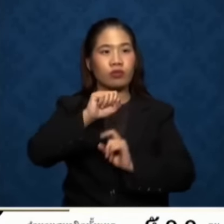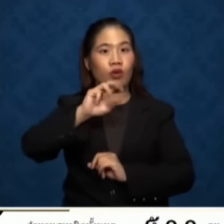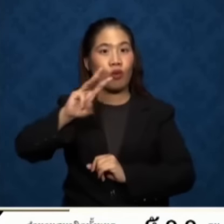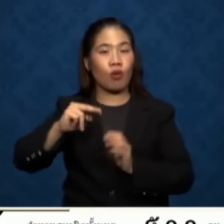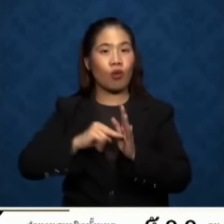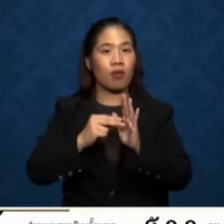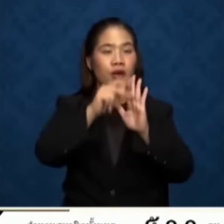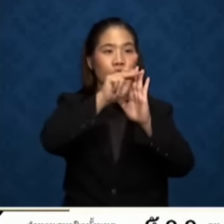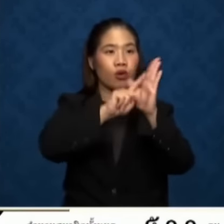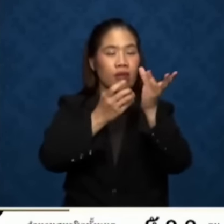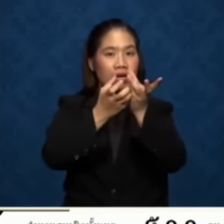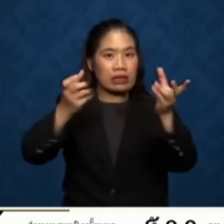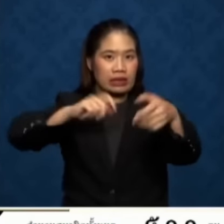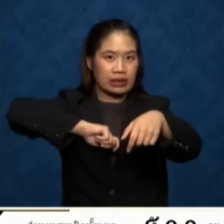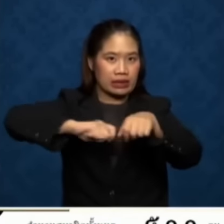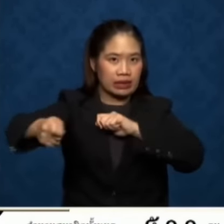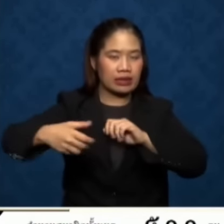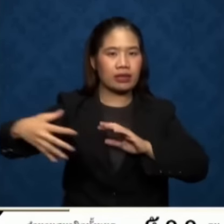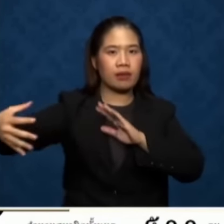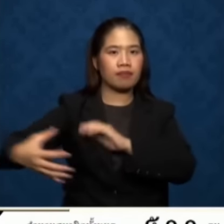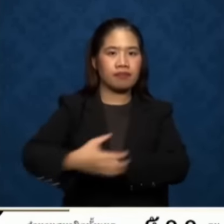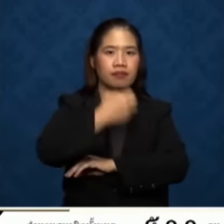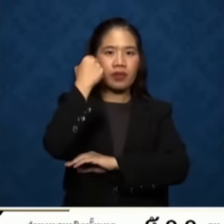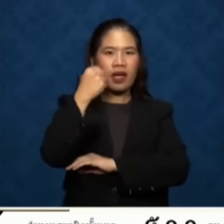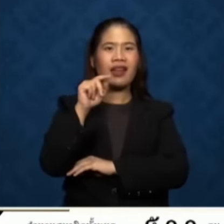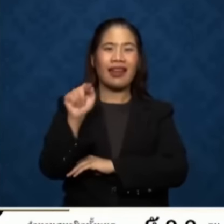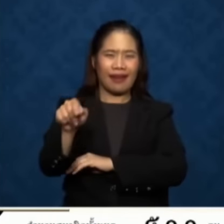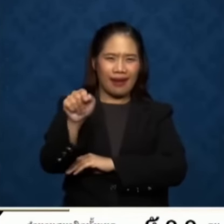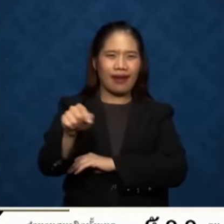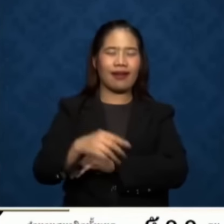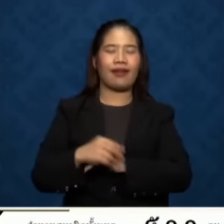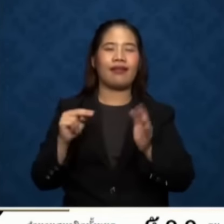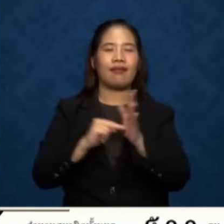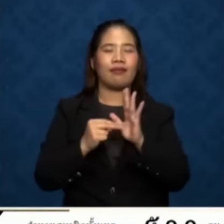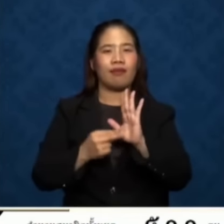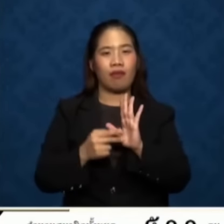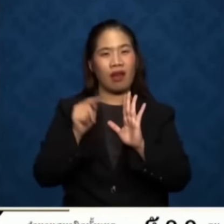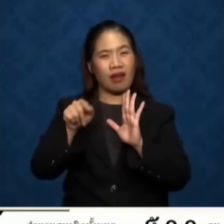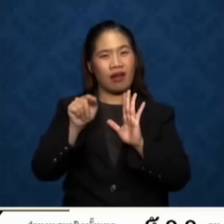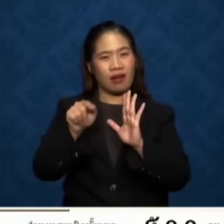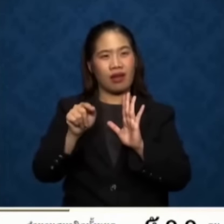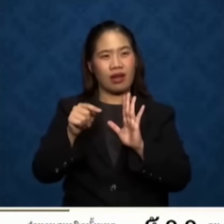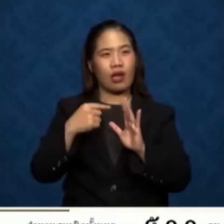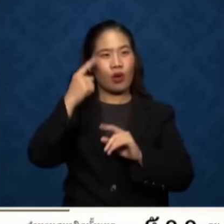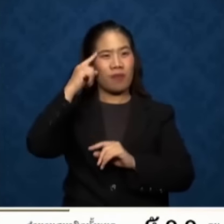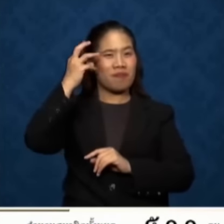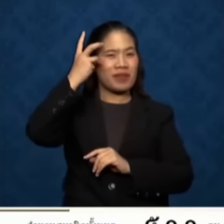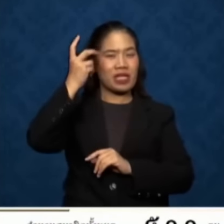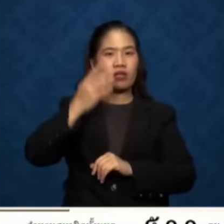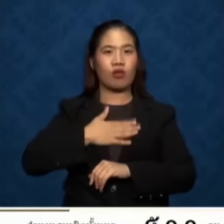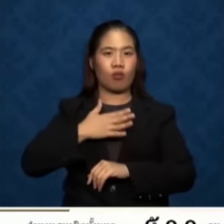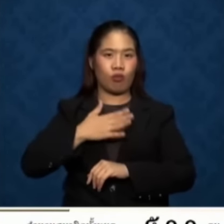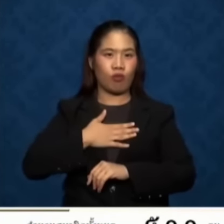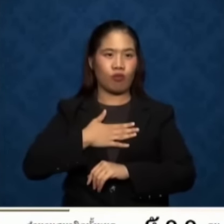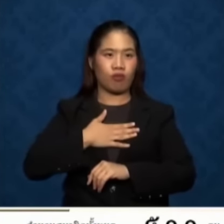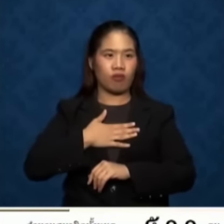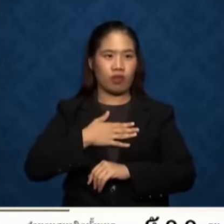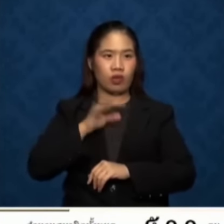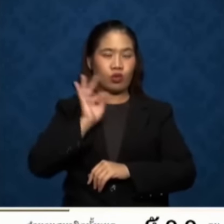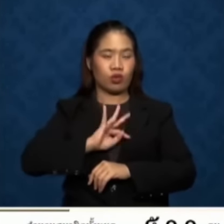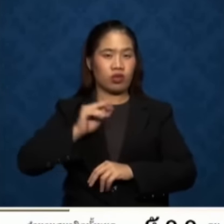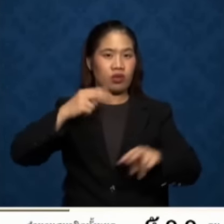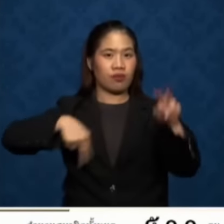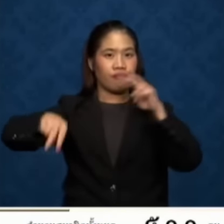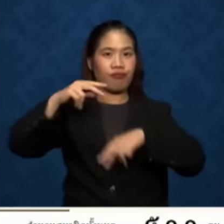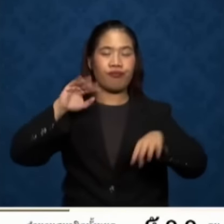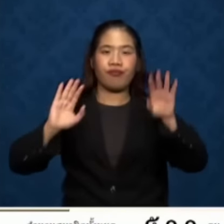นูญการยึดอำนาจอันนั้นสิในทัศนะของผมที่ทำลงไว้ซึ่งการปกครองระบอบ